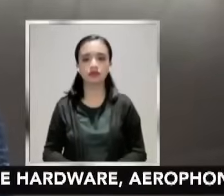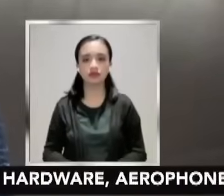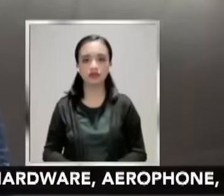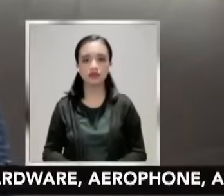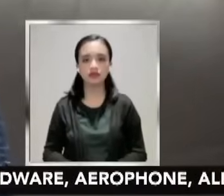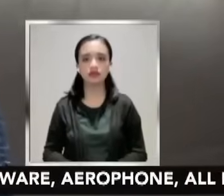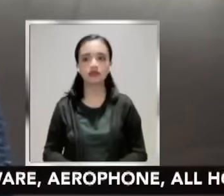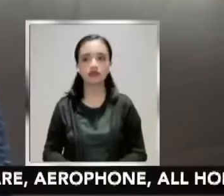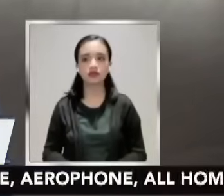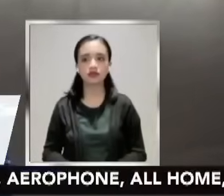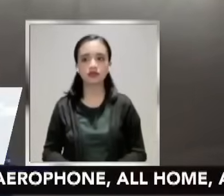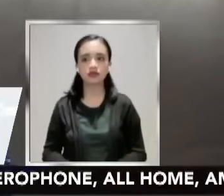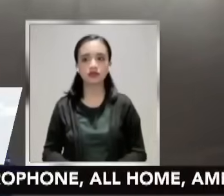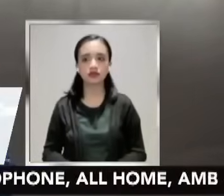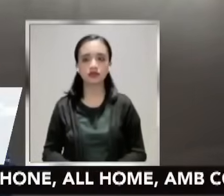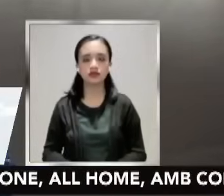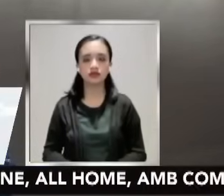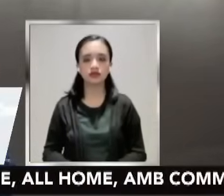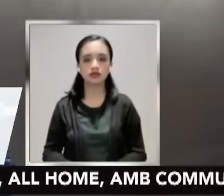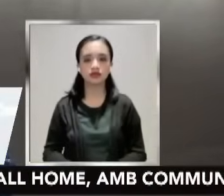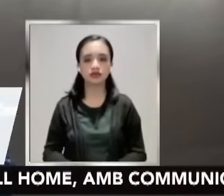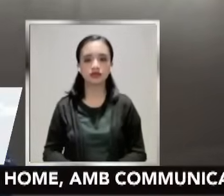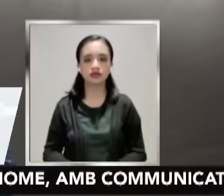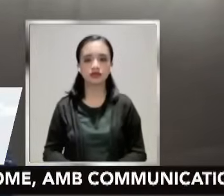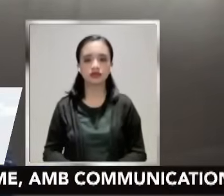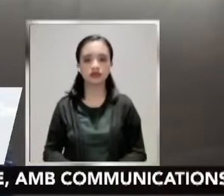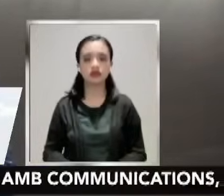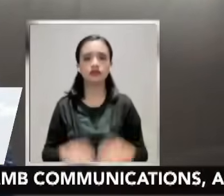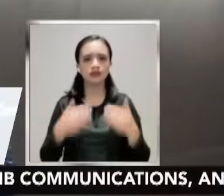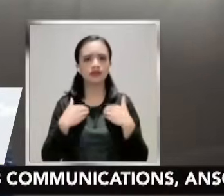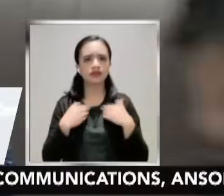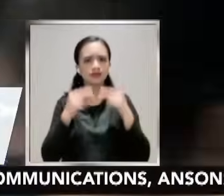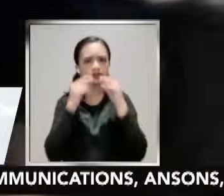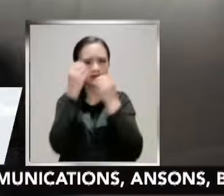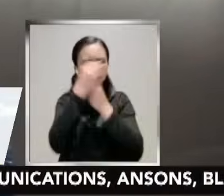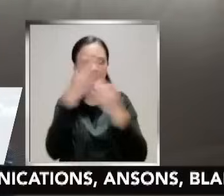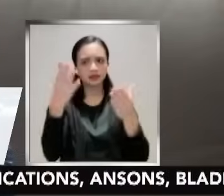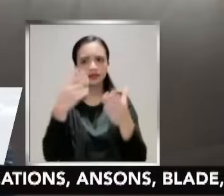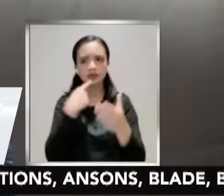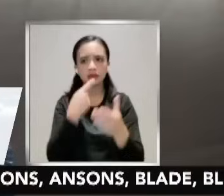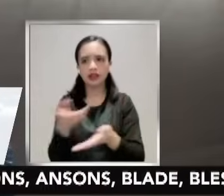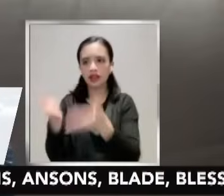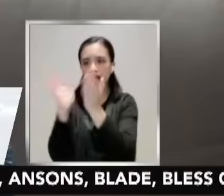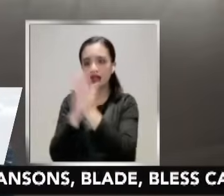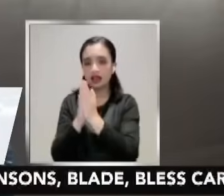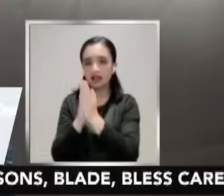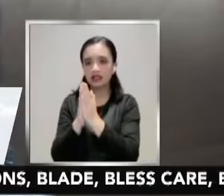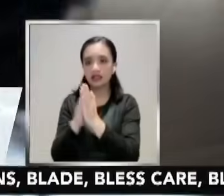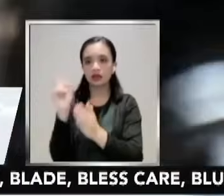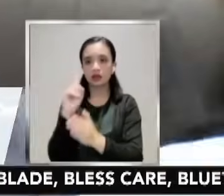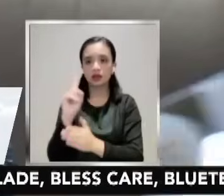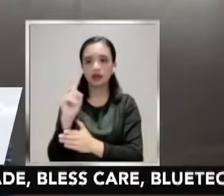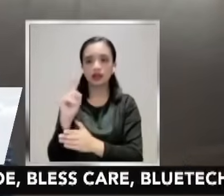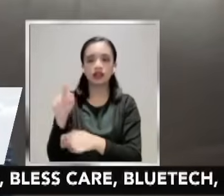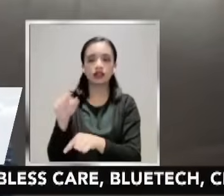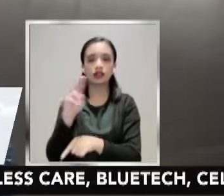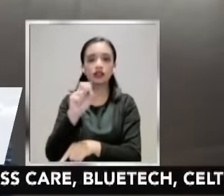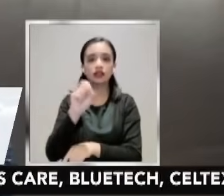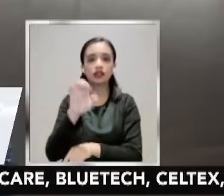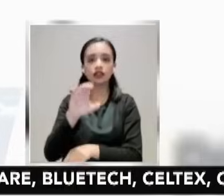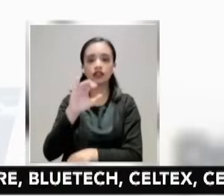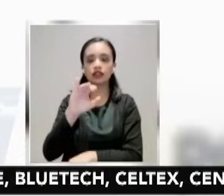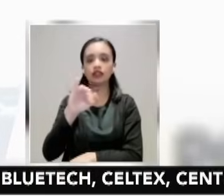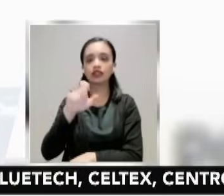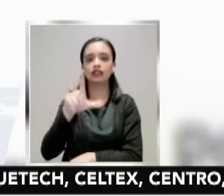Aguinaldo umugong ang balitang pag-resign daw bilang Finance und secretary si shello Magno dahil sa kanyang Facebook